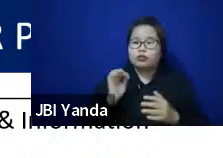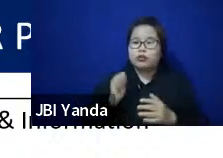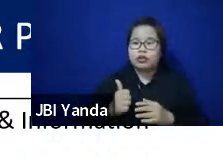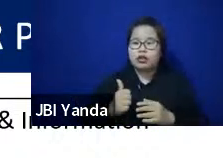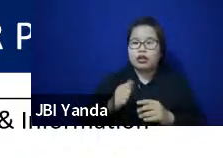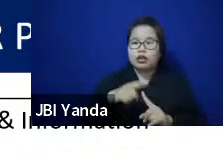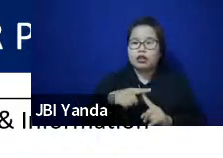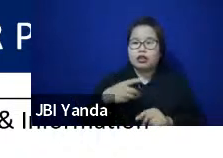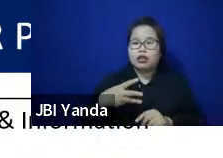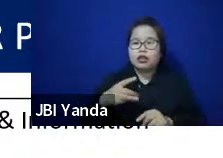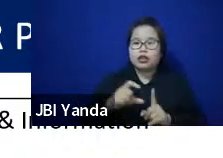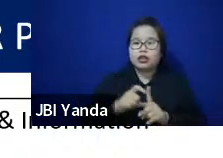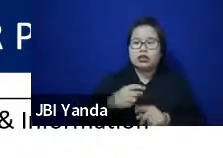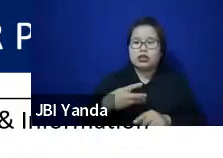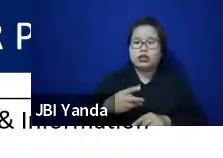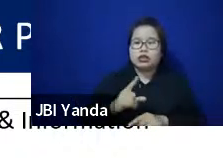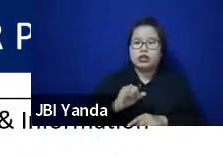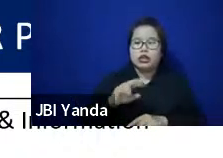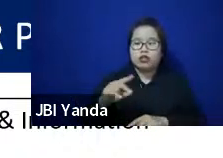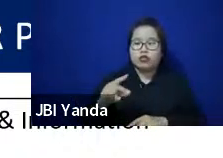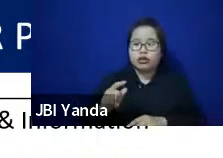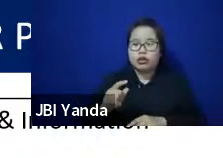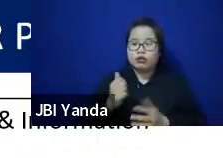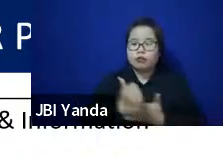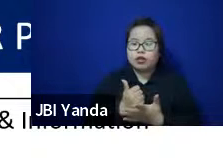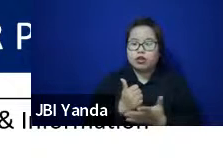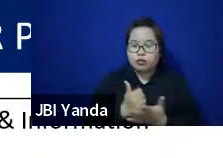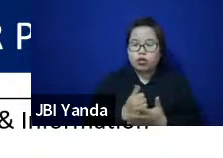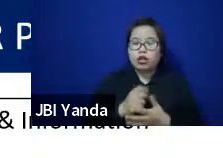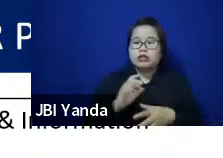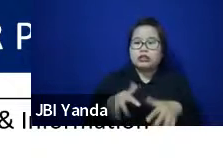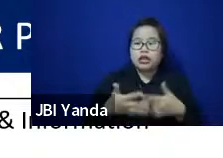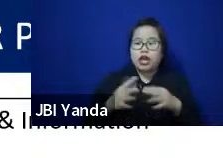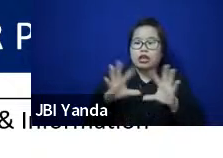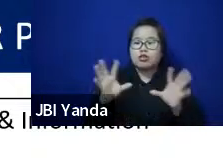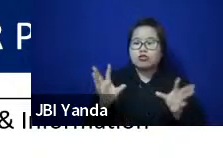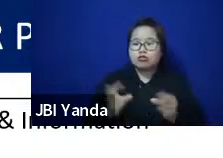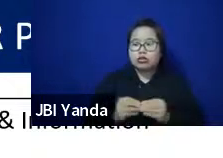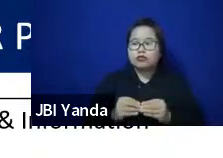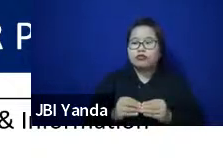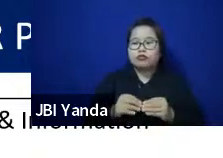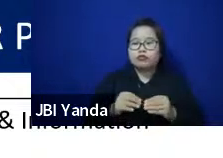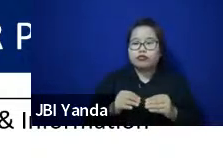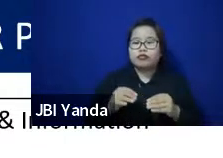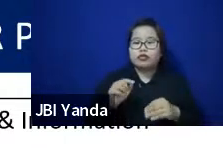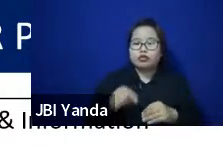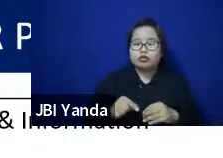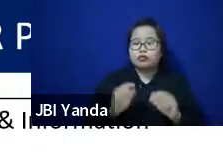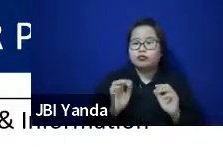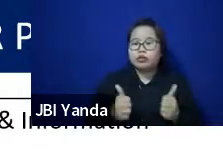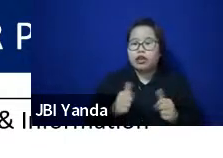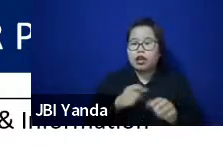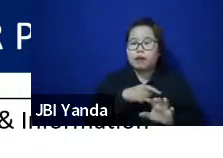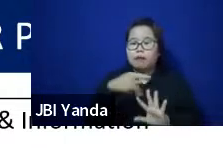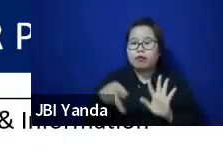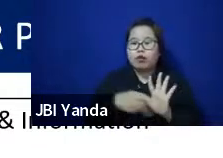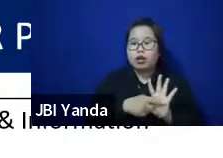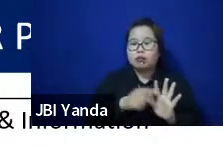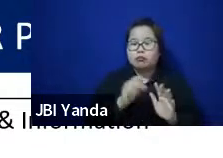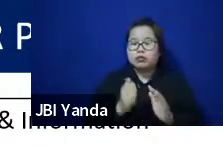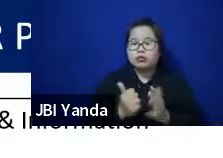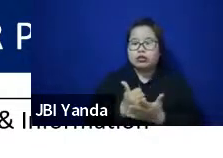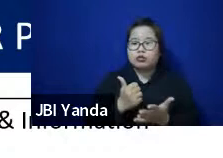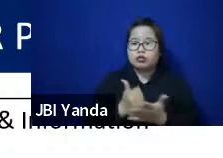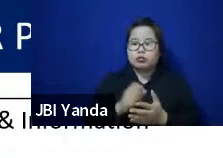terdeliver betul sehingga saya rasa inklusif dan accessible health itu bisa menjadi program yang terasa